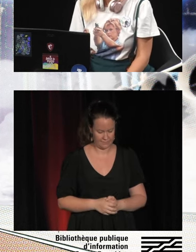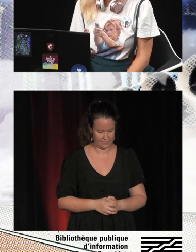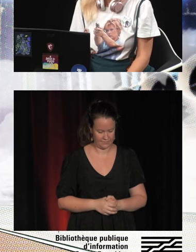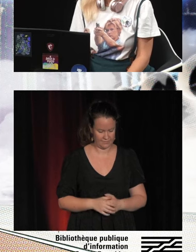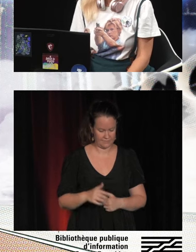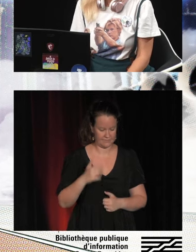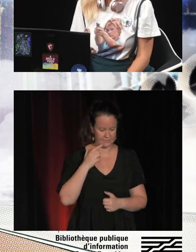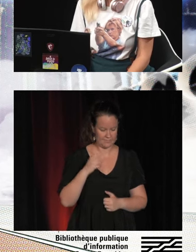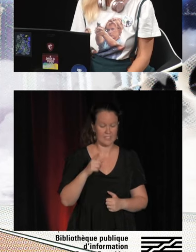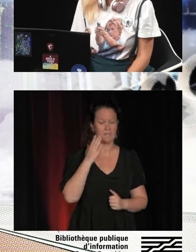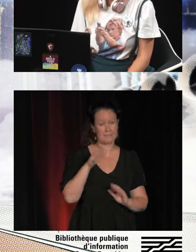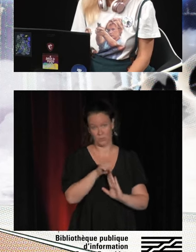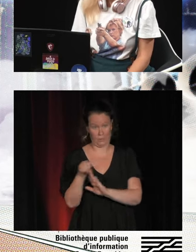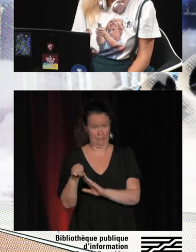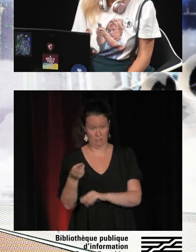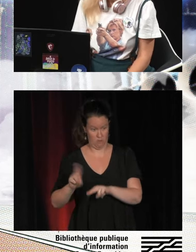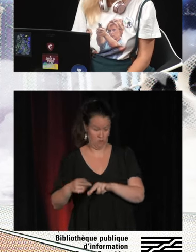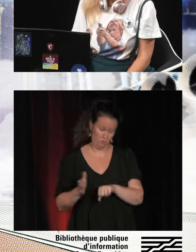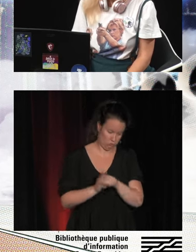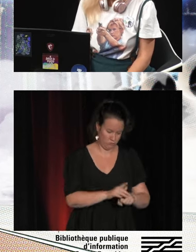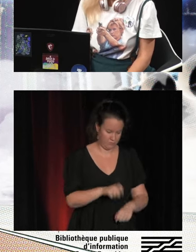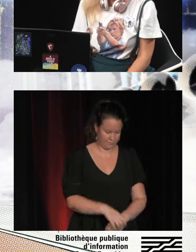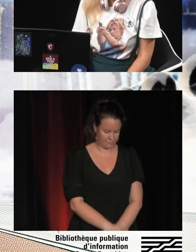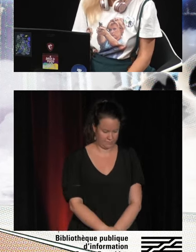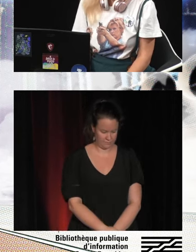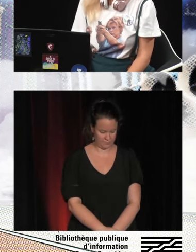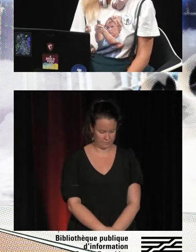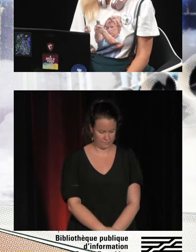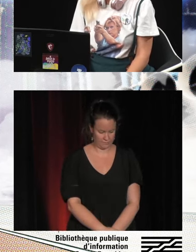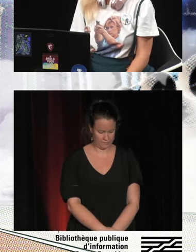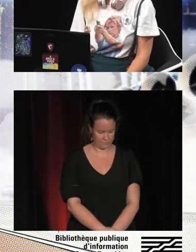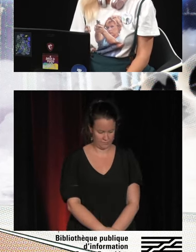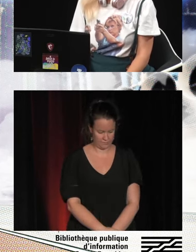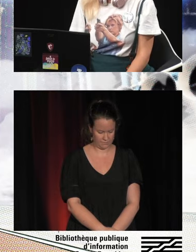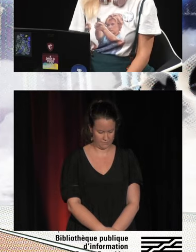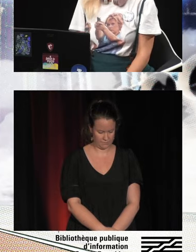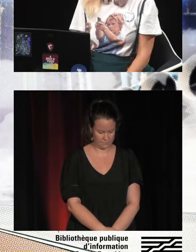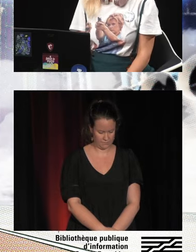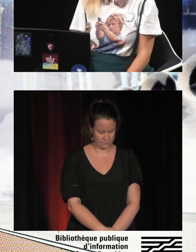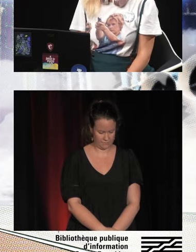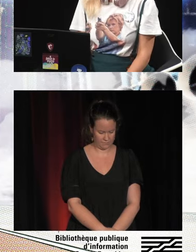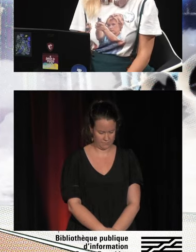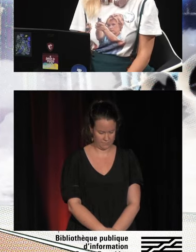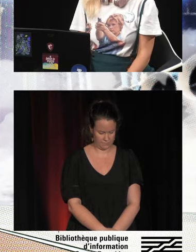vous allez à droite, vous mourrez. Voilà, sachez-le, c'est dangereux.